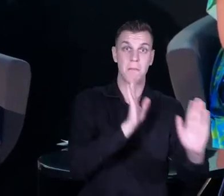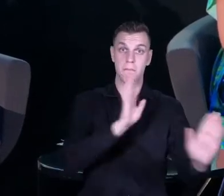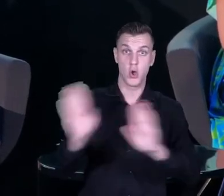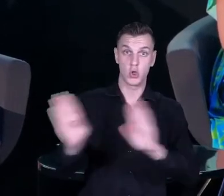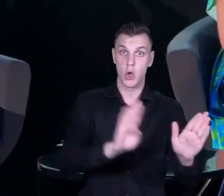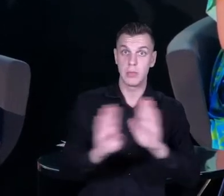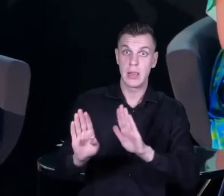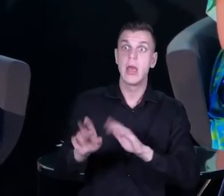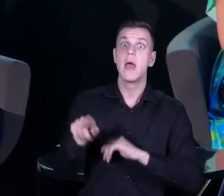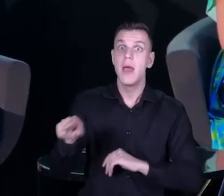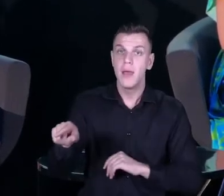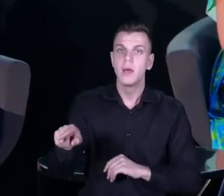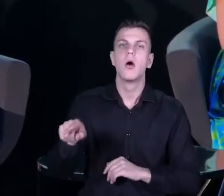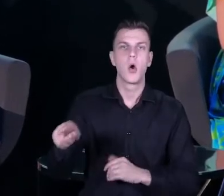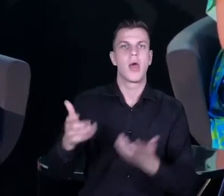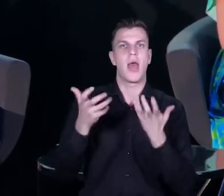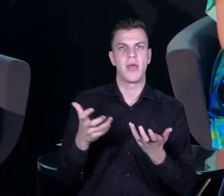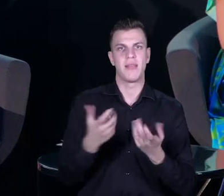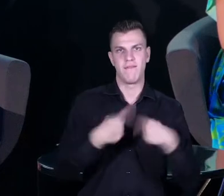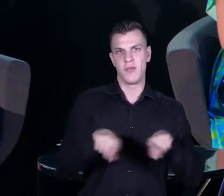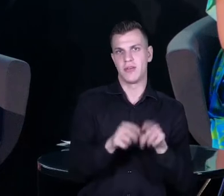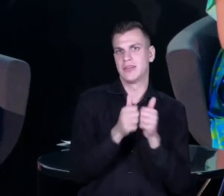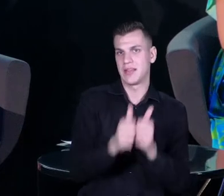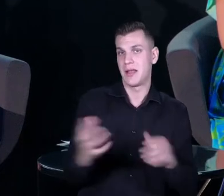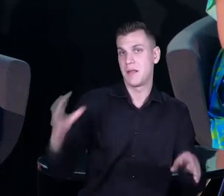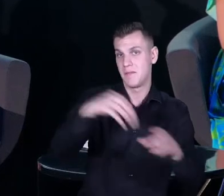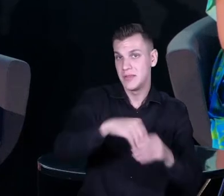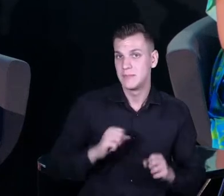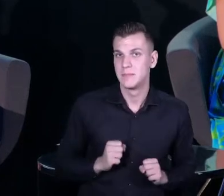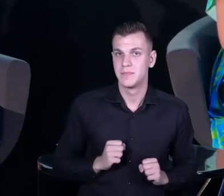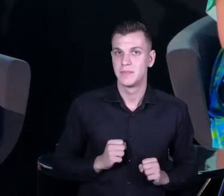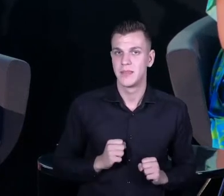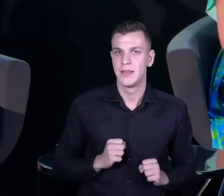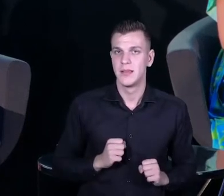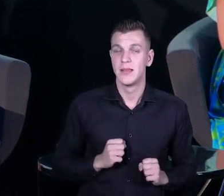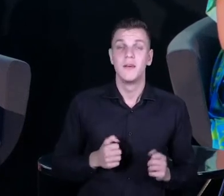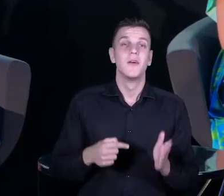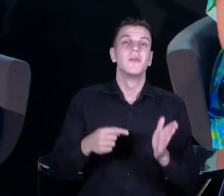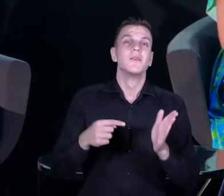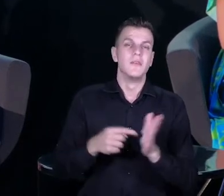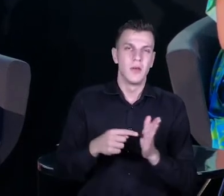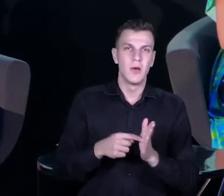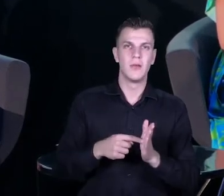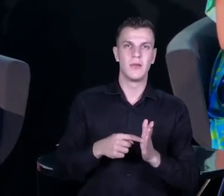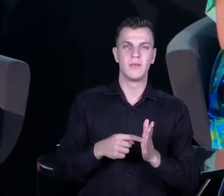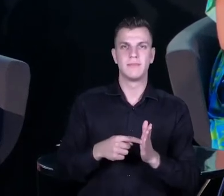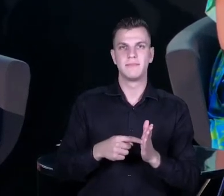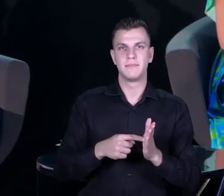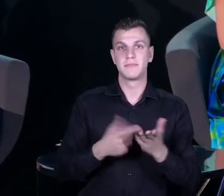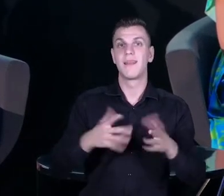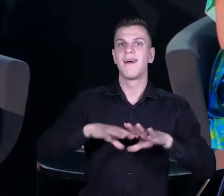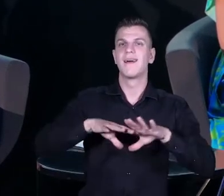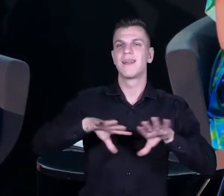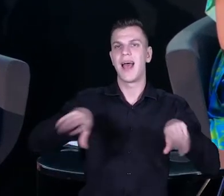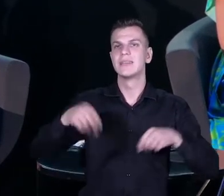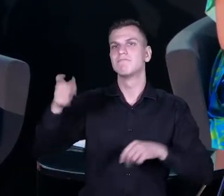w realizację tych właśnie zadań. Więc szybko zaczęliśmy pod okiem